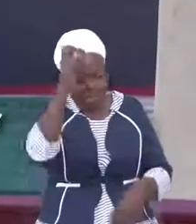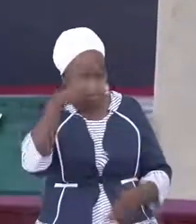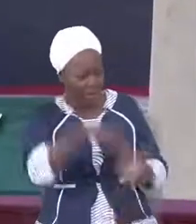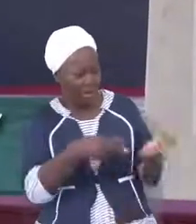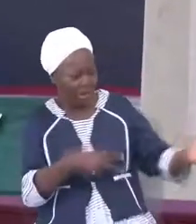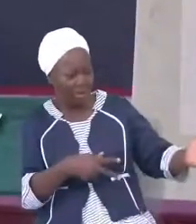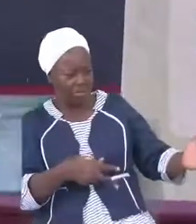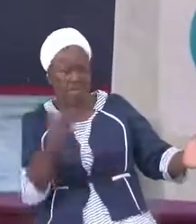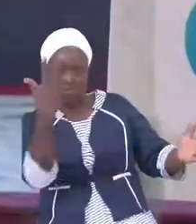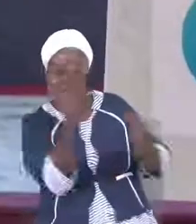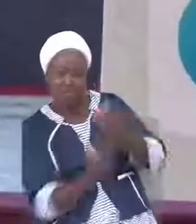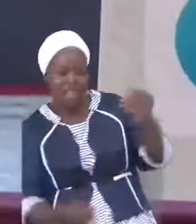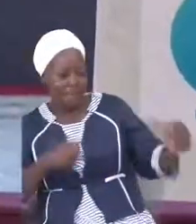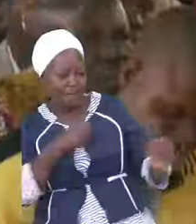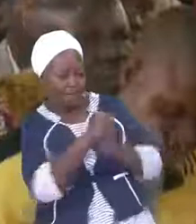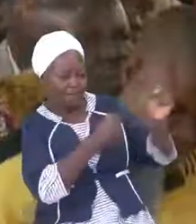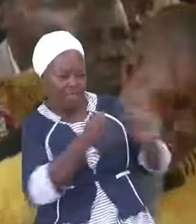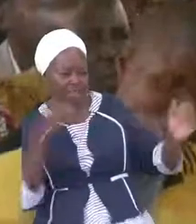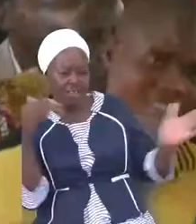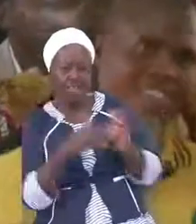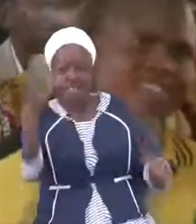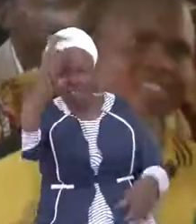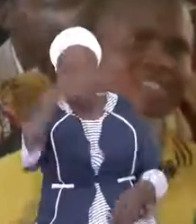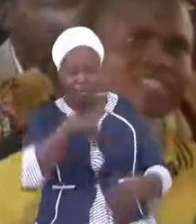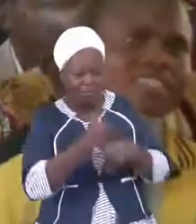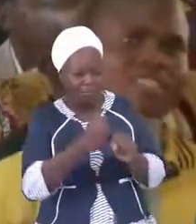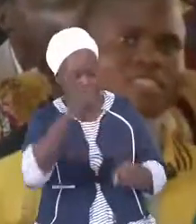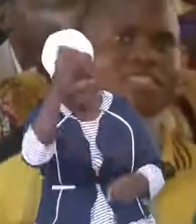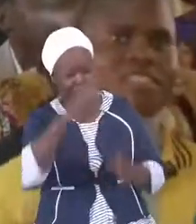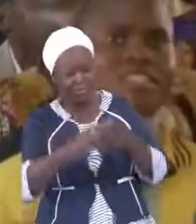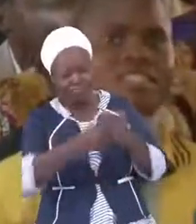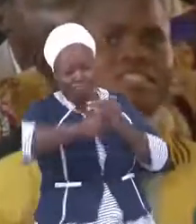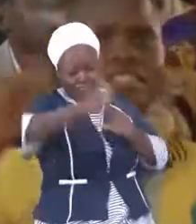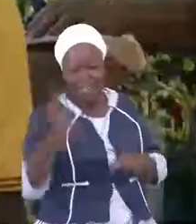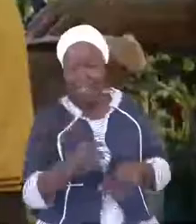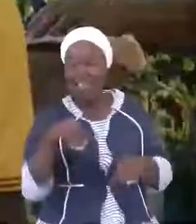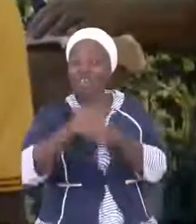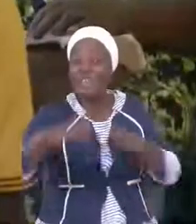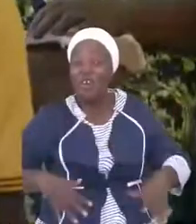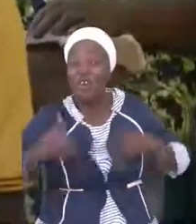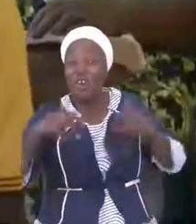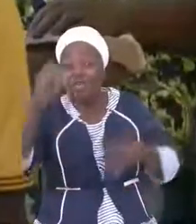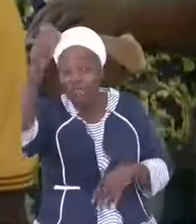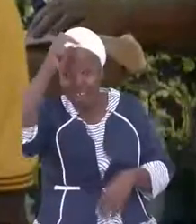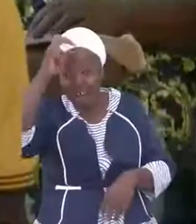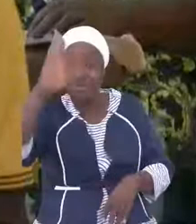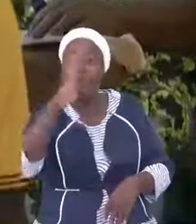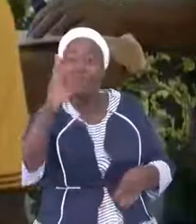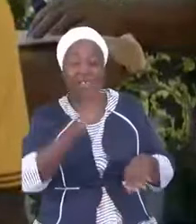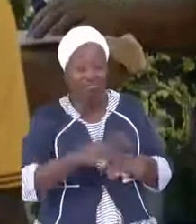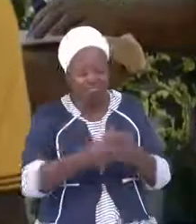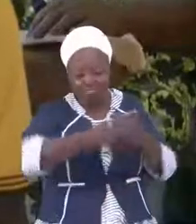vont combattre Satan et dérouter Satan. Dans votre vie, Satan est déjà dérouté.